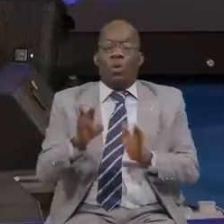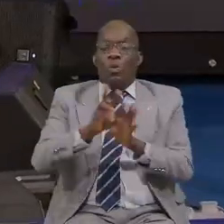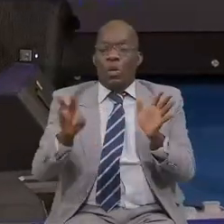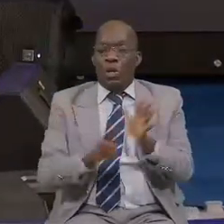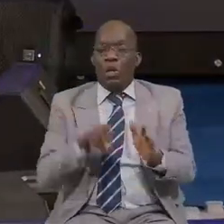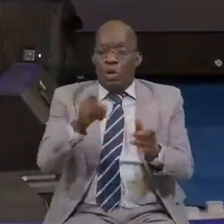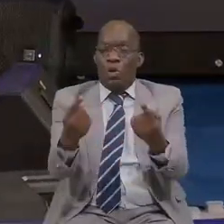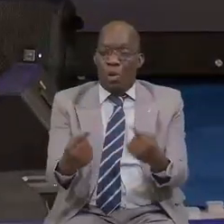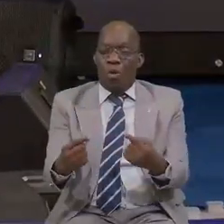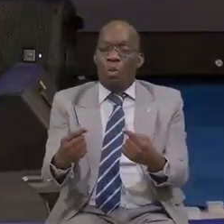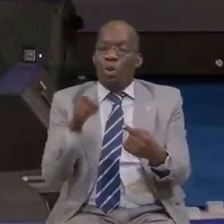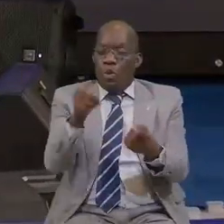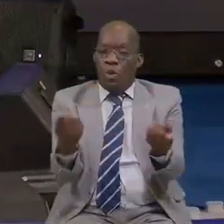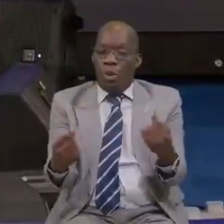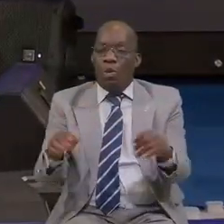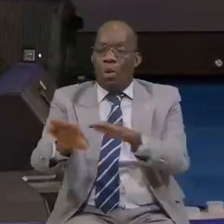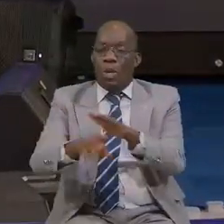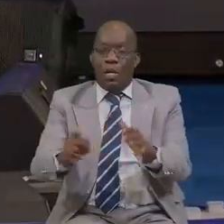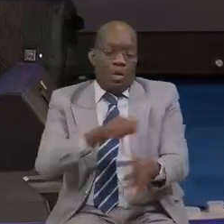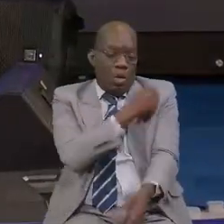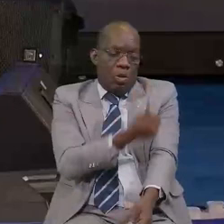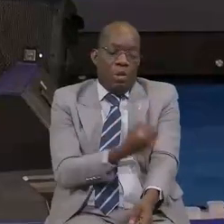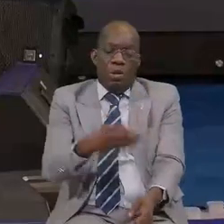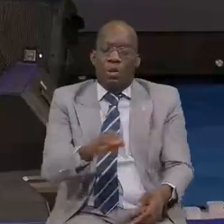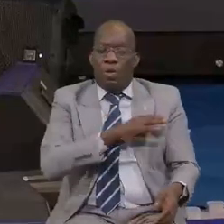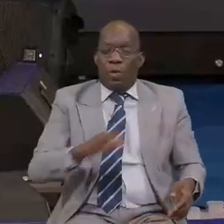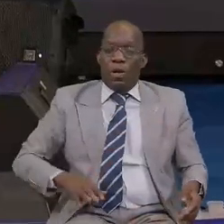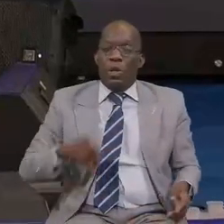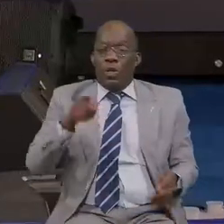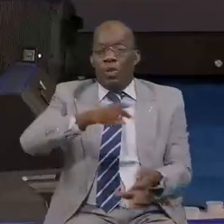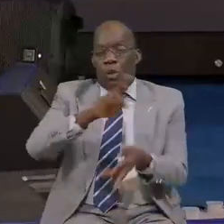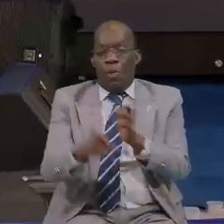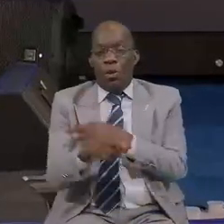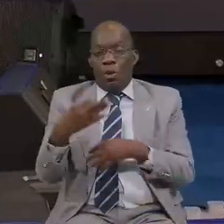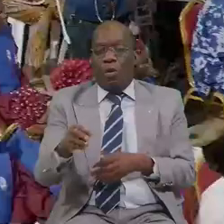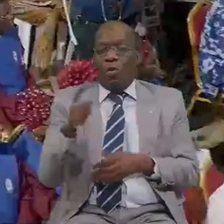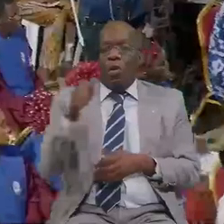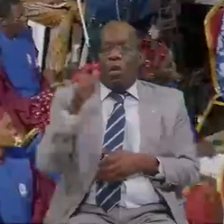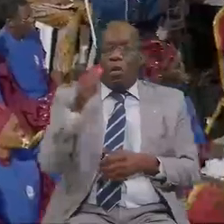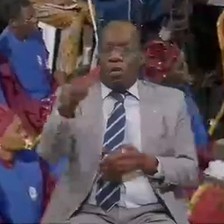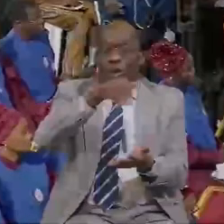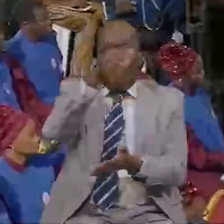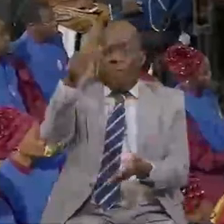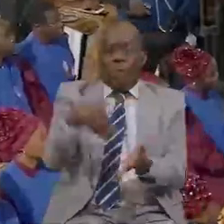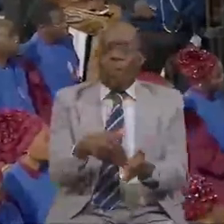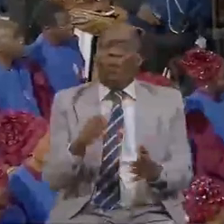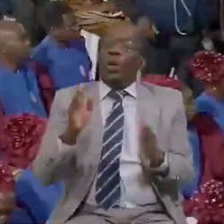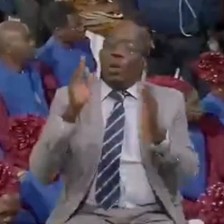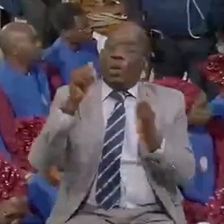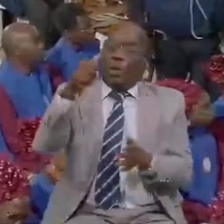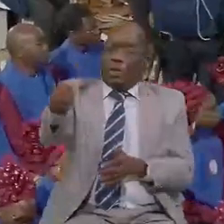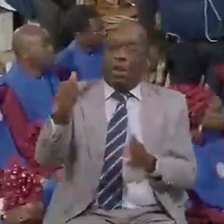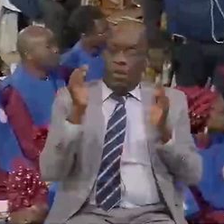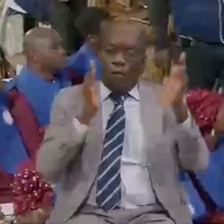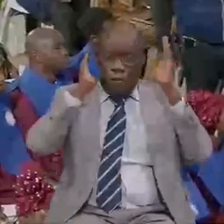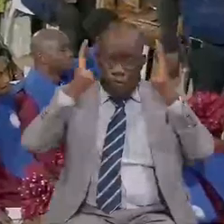un enfant de Dieu, tu t'es repenti de l'égoïsme, de l'égocentrisme et de la gestion